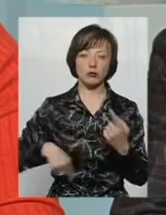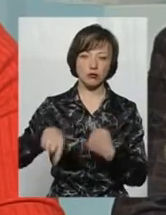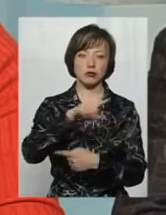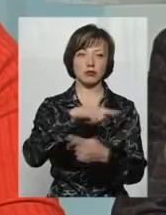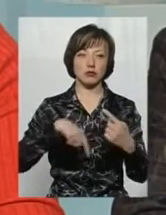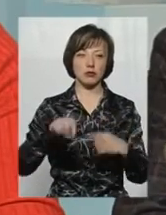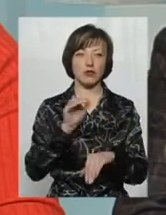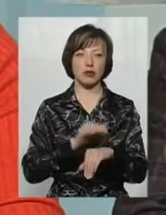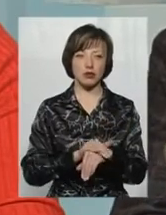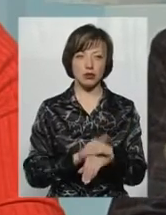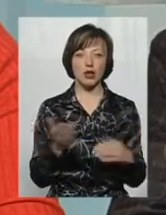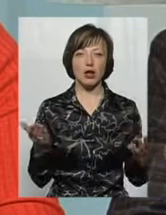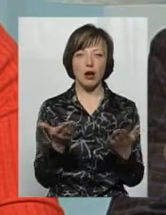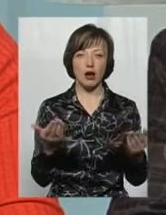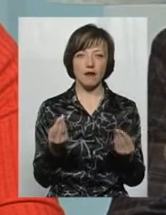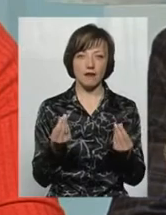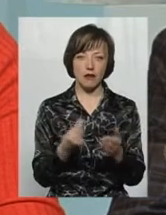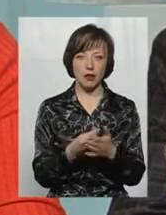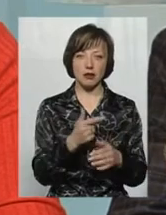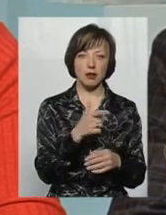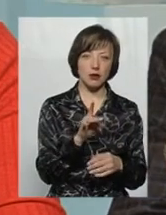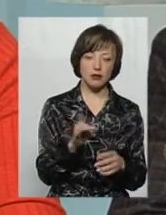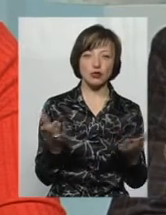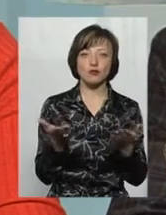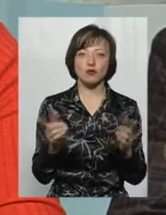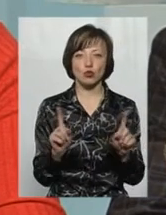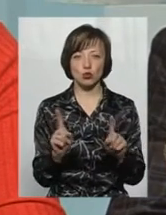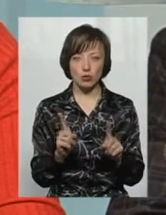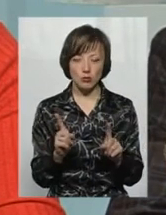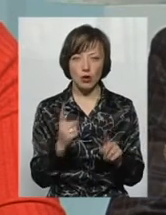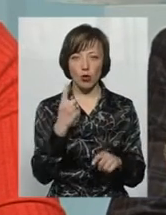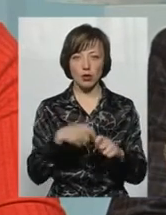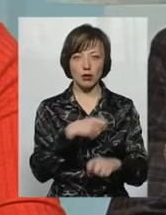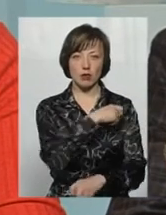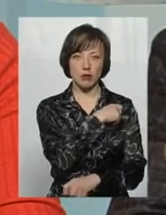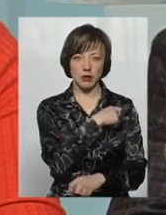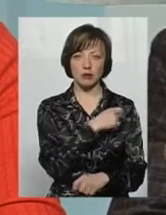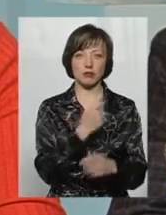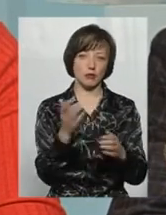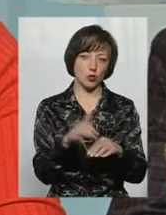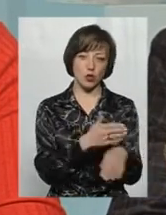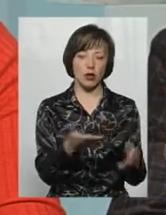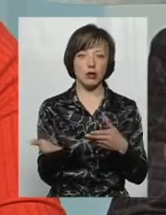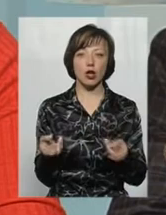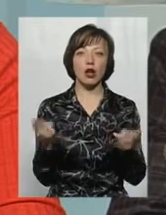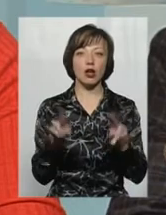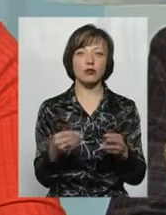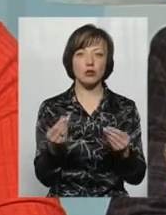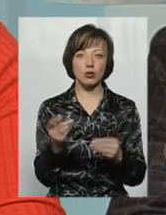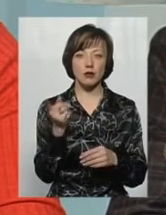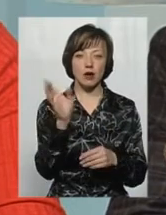фактично, яка вартість в гривнях чи в чому там за кілометр пробігу, тоді, будь ласка, а решту коштів нехай